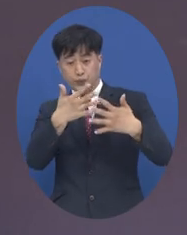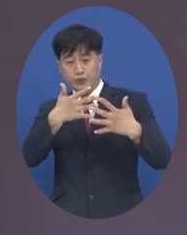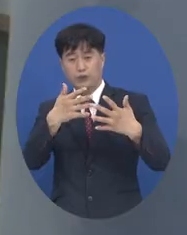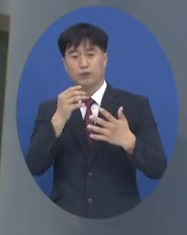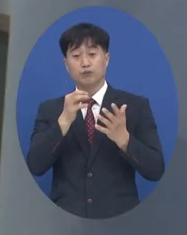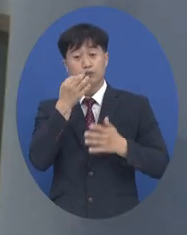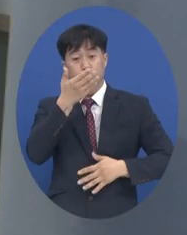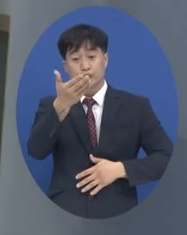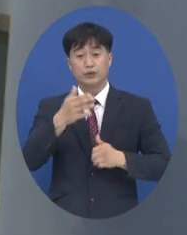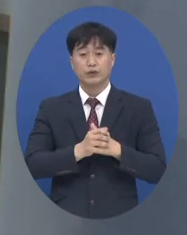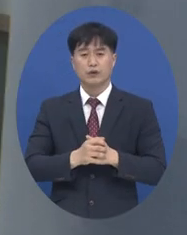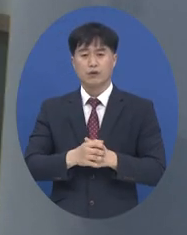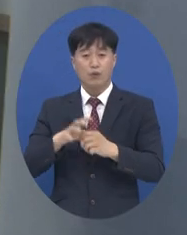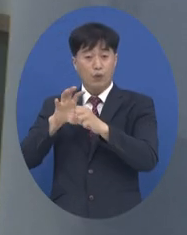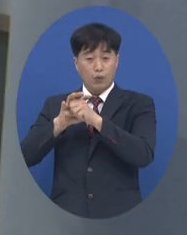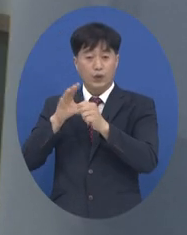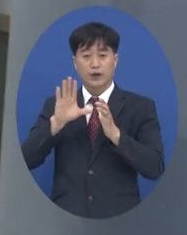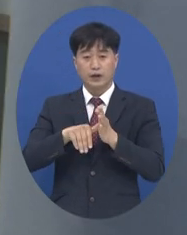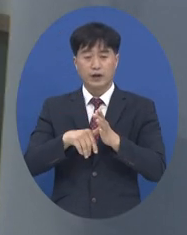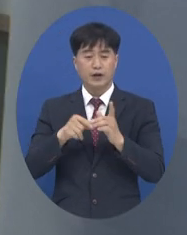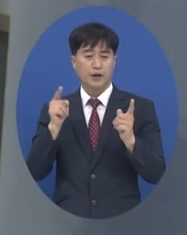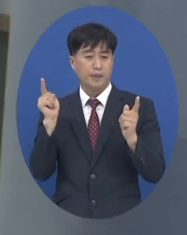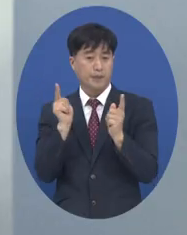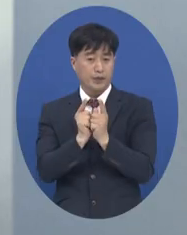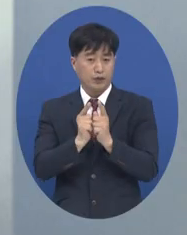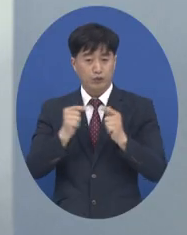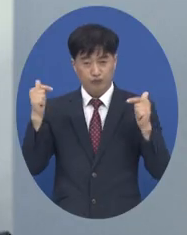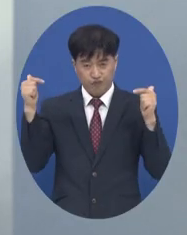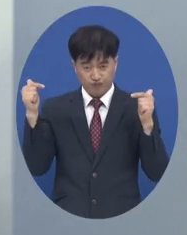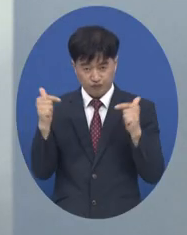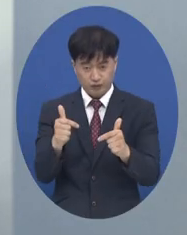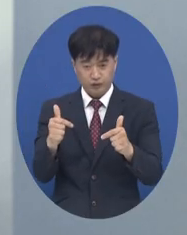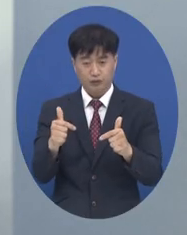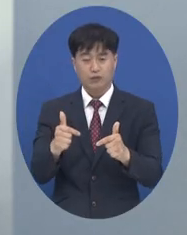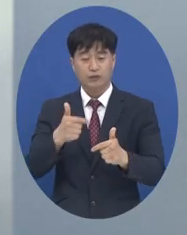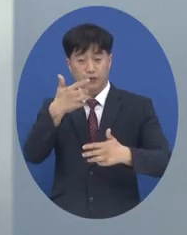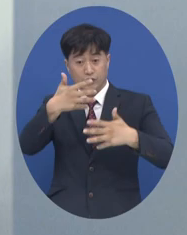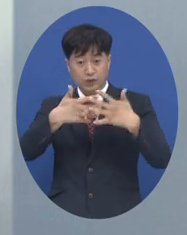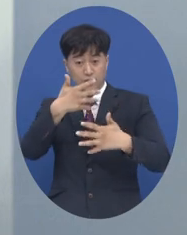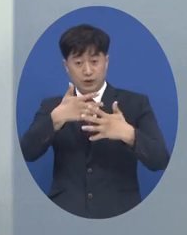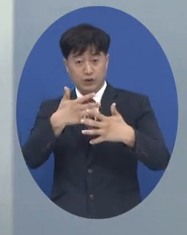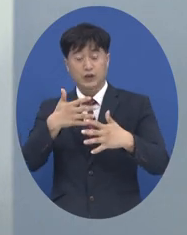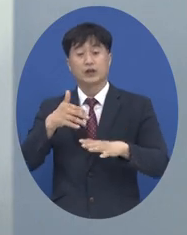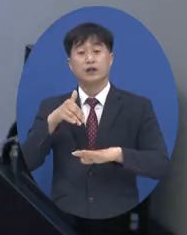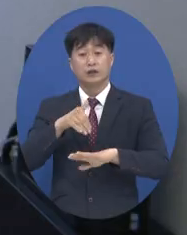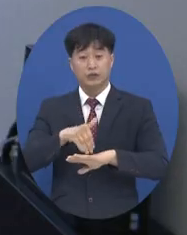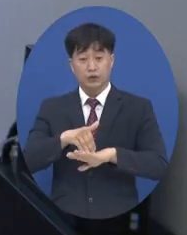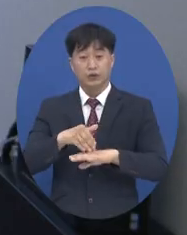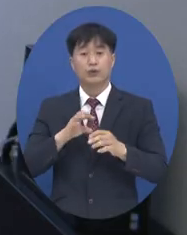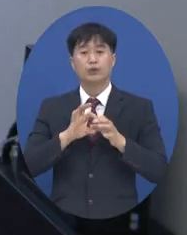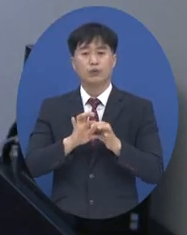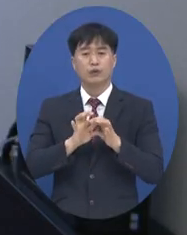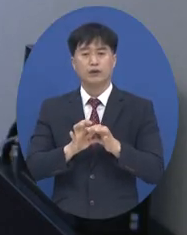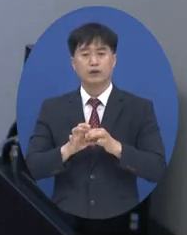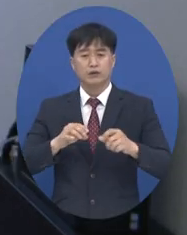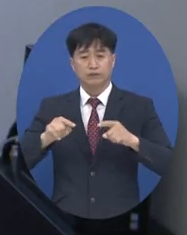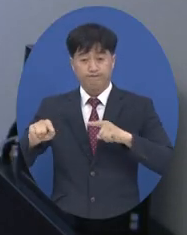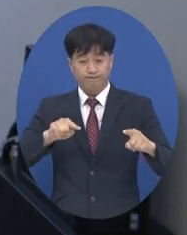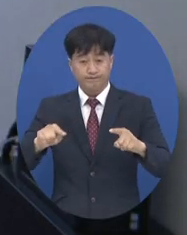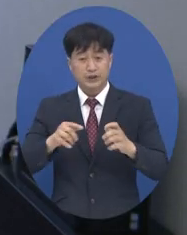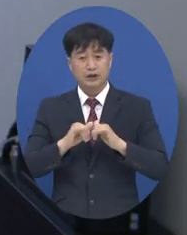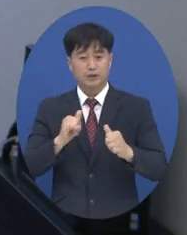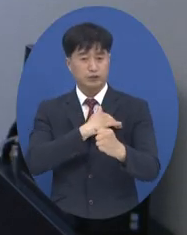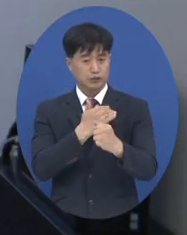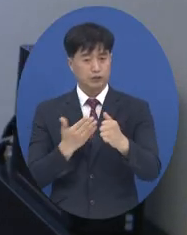재현됩니다. 특히 코로나19 시대 접촉을 최소화하면서도 시뮬레이션 실습을 통한 현장 지휘관 역량을 키우는